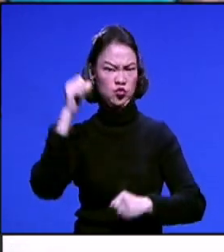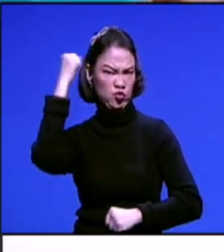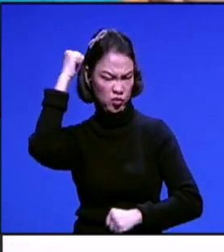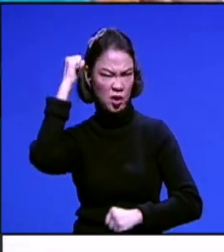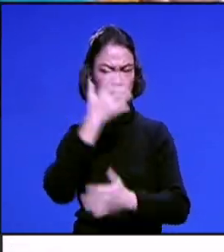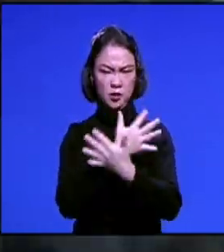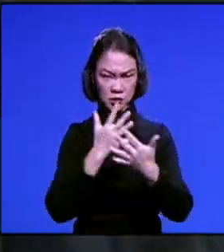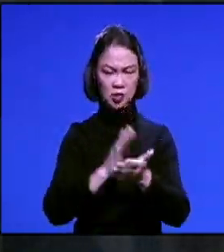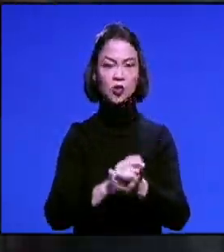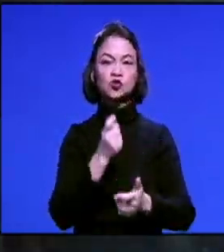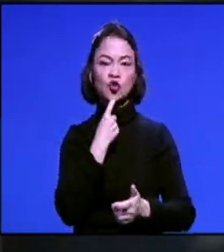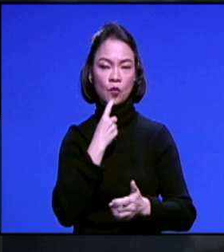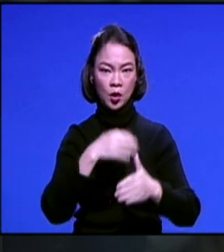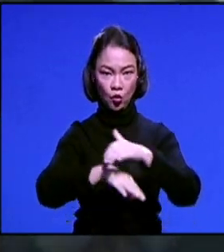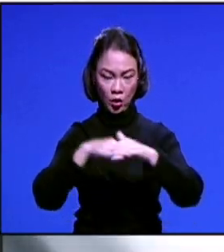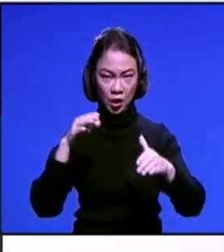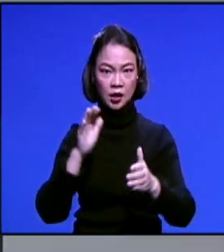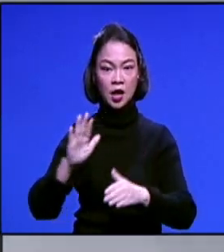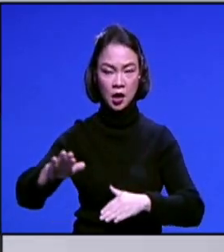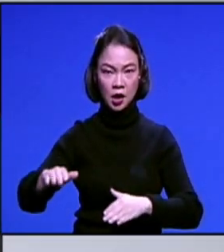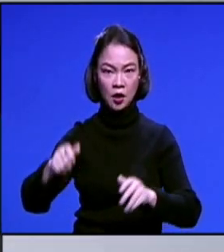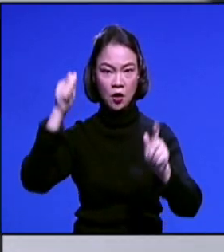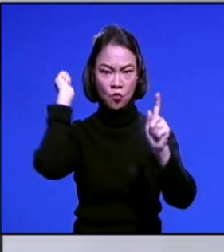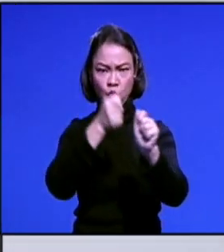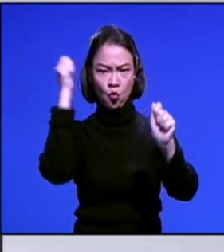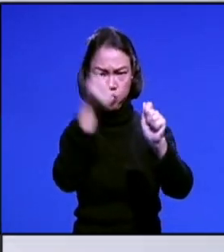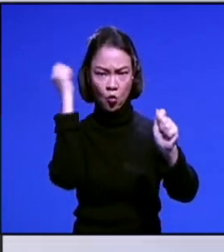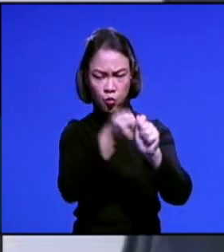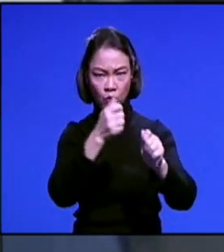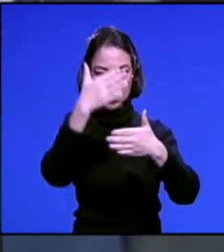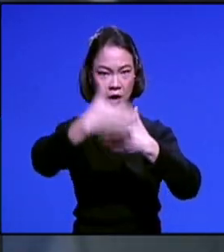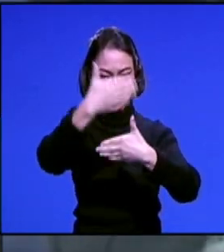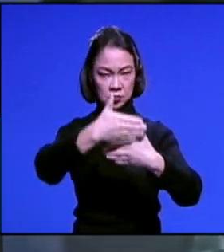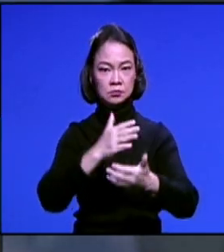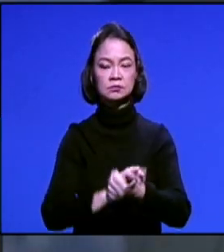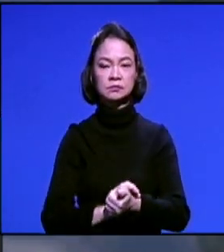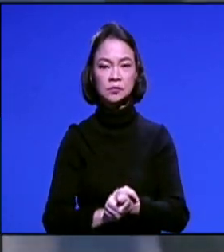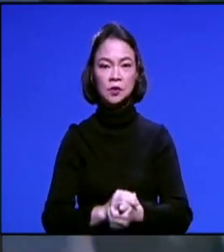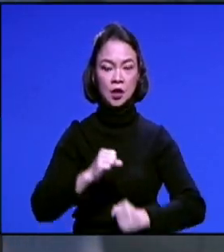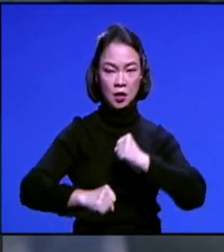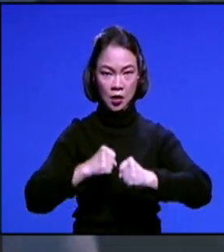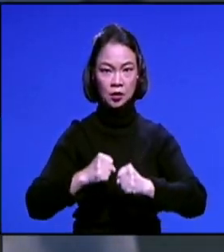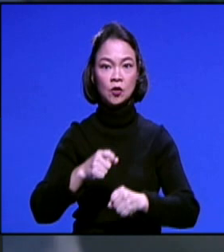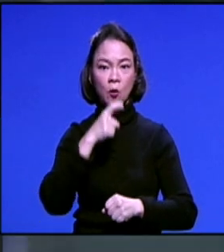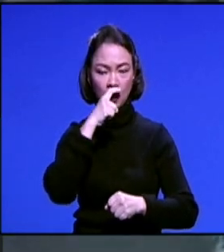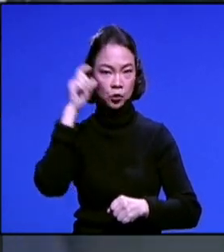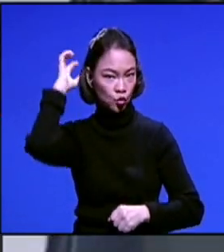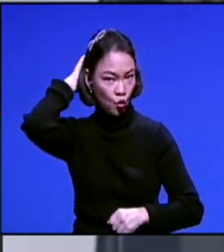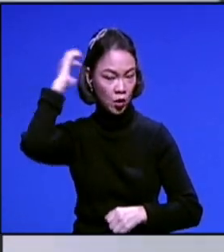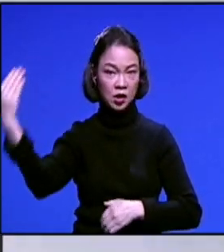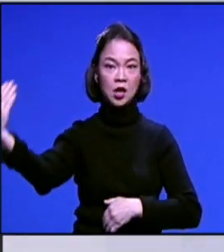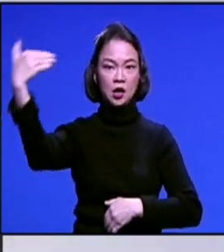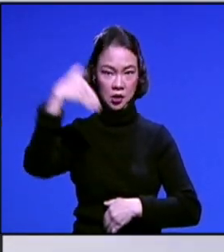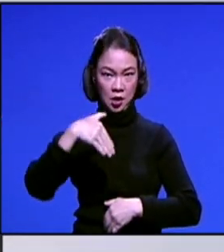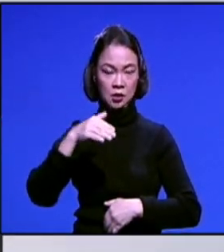warga berniat mengeluarkan sang anak dengan memecah kaca mobil. Sesaat sebelum langkah ini dilakukan, orang tua sang anak datang sehingga sang anak